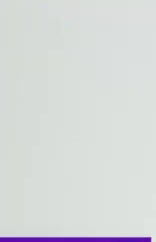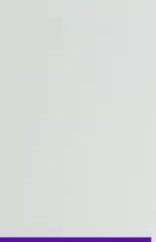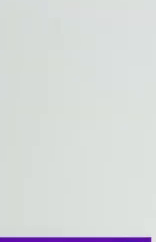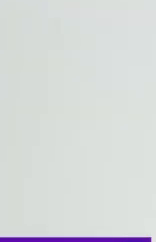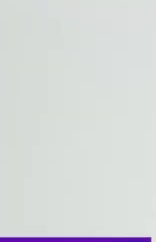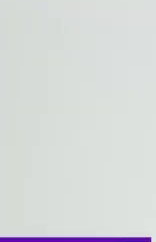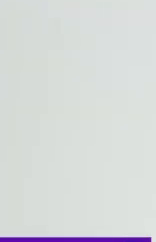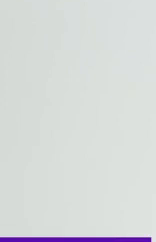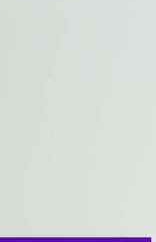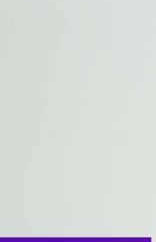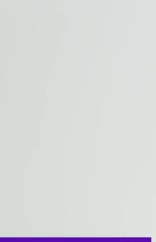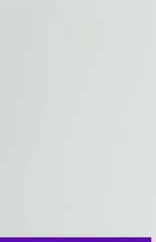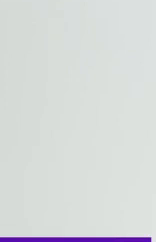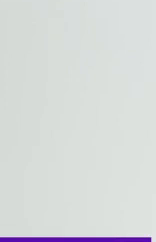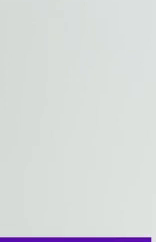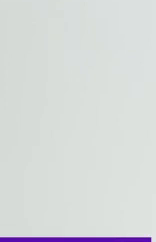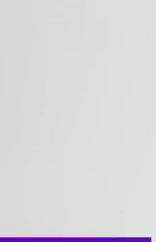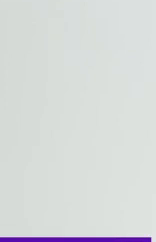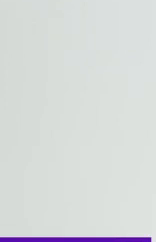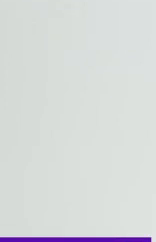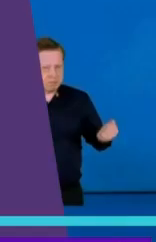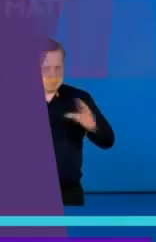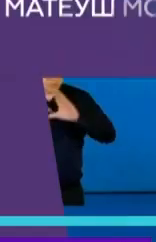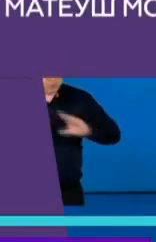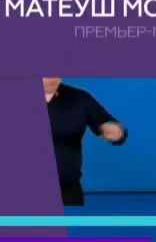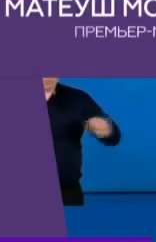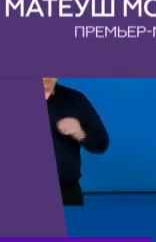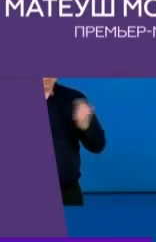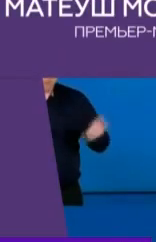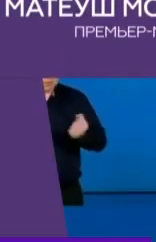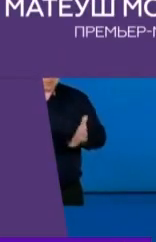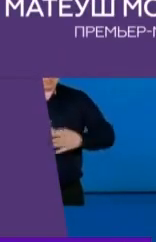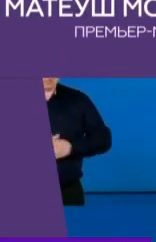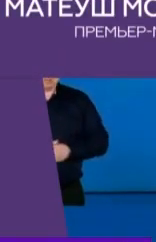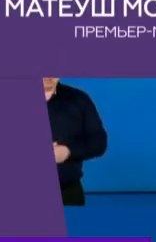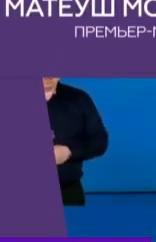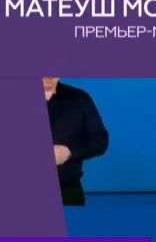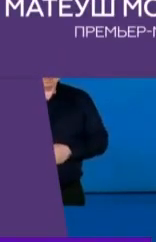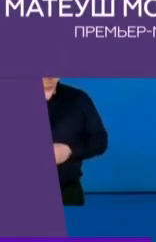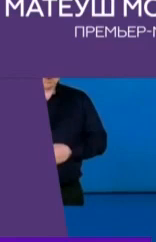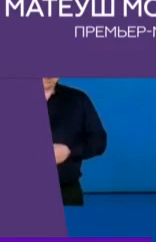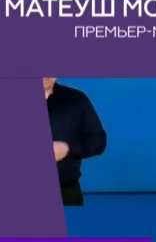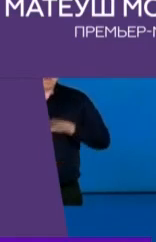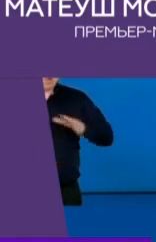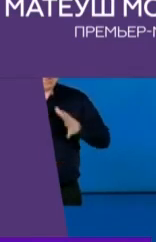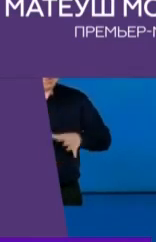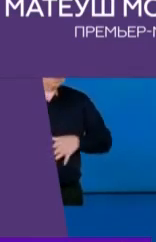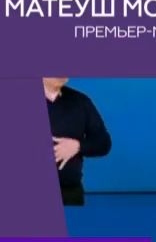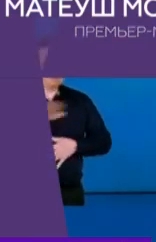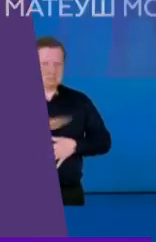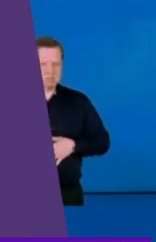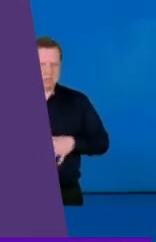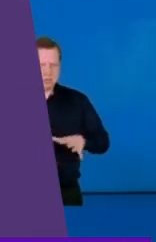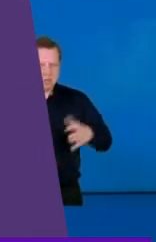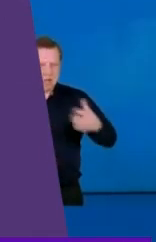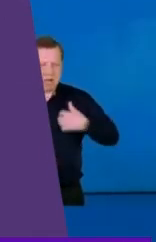вандализм. Двойные стандарты по-польски, как они есть. То, что происходит в публичном пространстве, эти акты